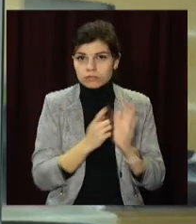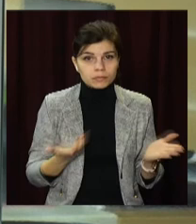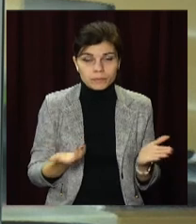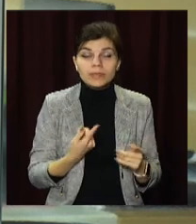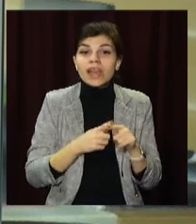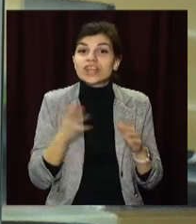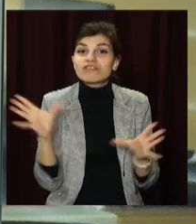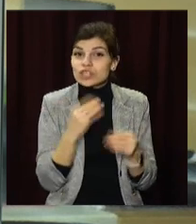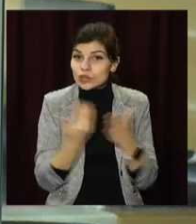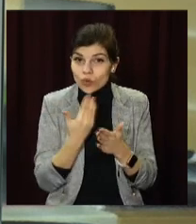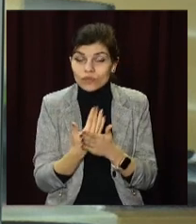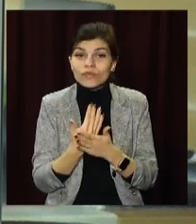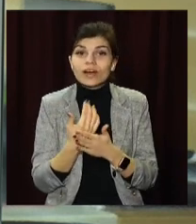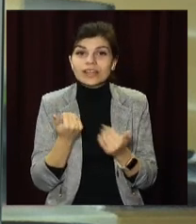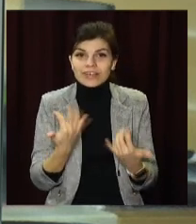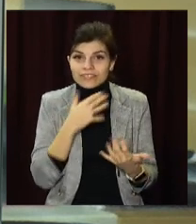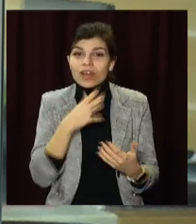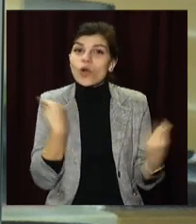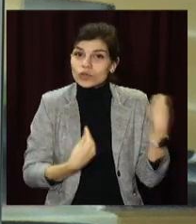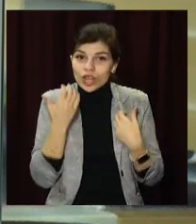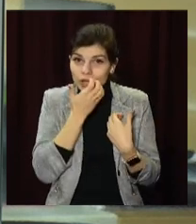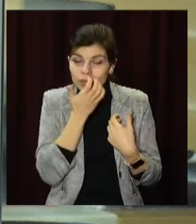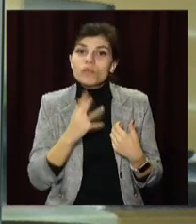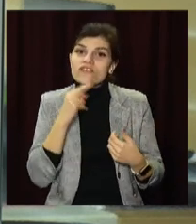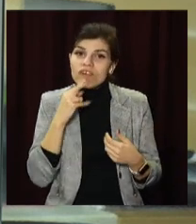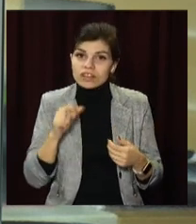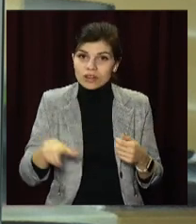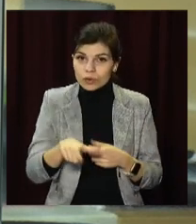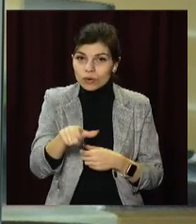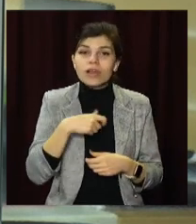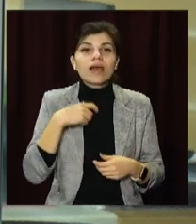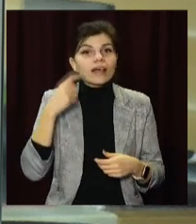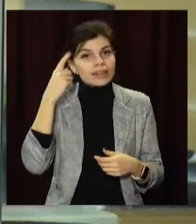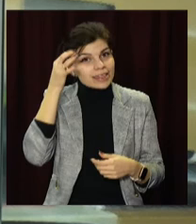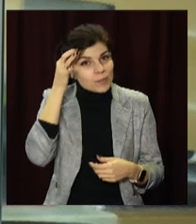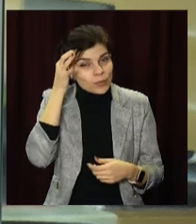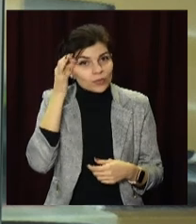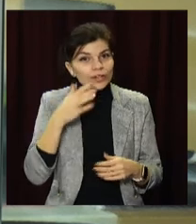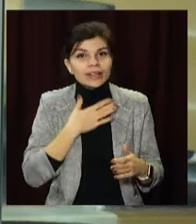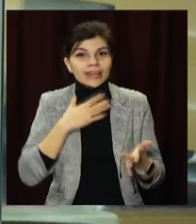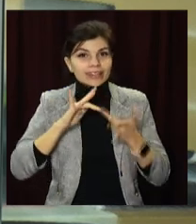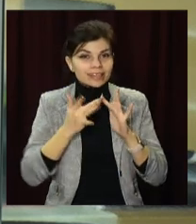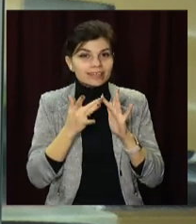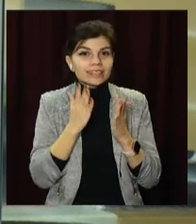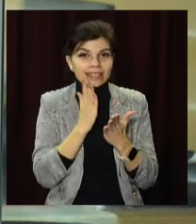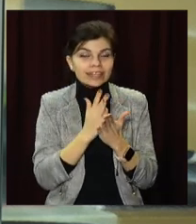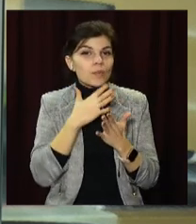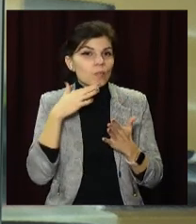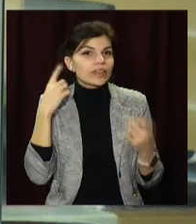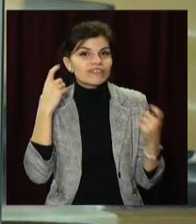Це всі новини на цю годину. Вдягайтеся тепліше та будьте обачними на дорогах. А я нагадую, більше інформації читайте на нашому